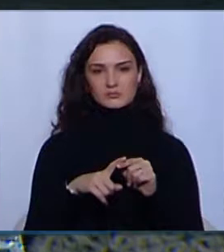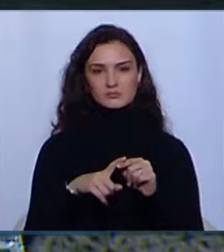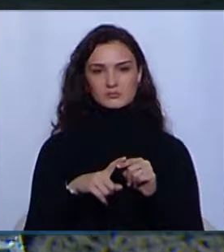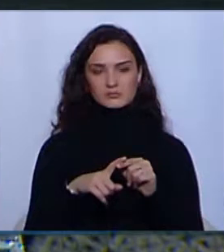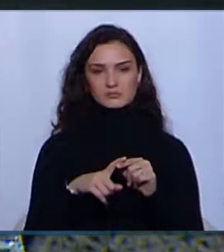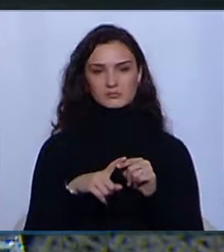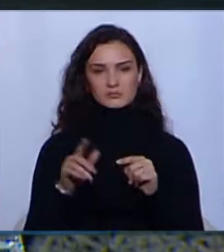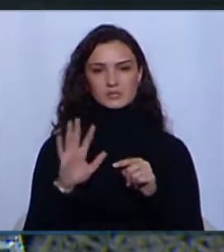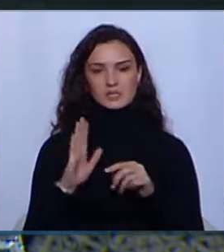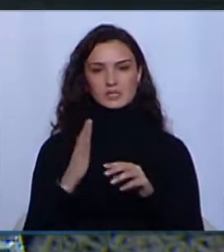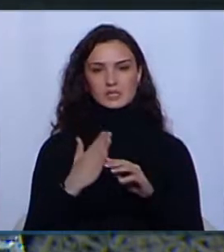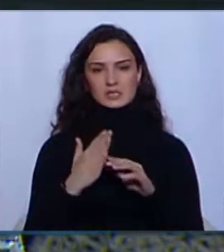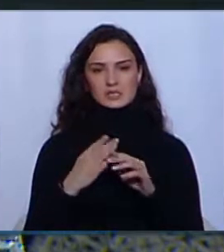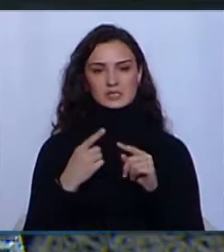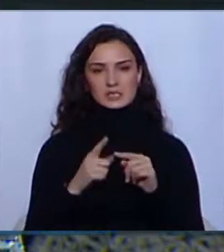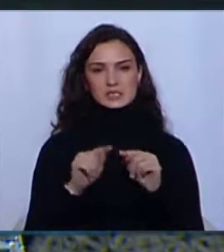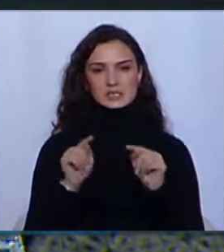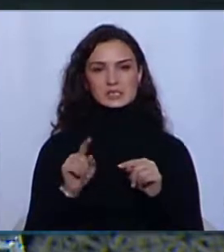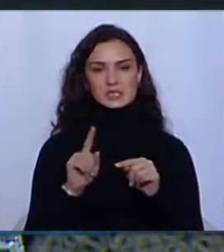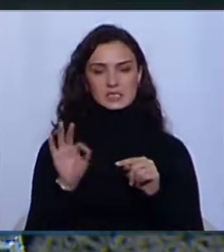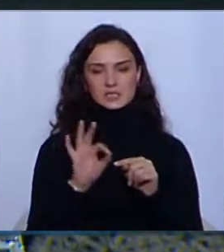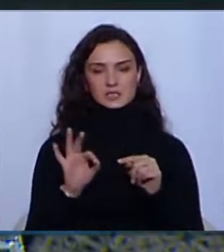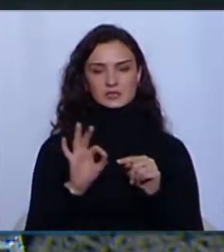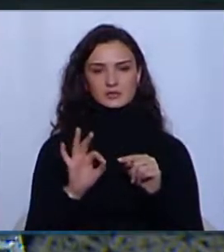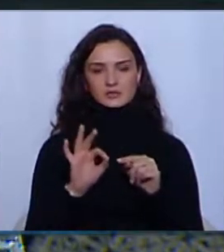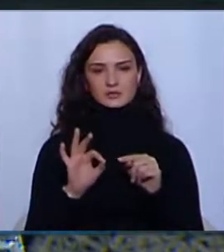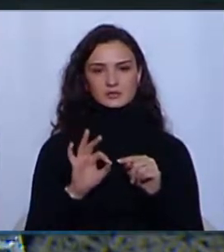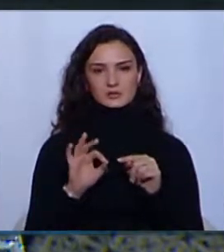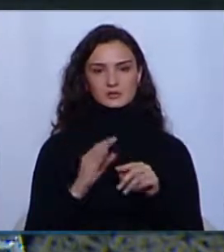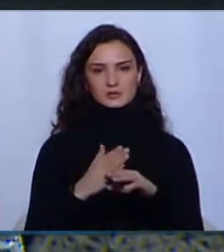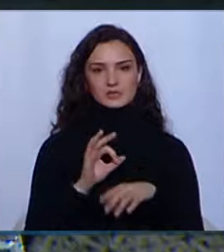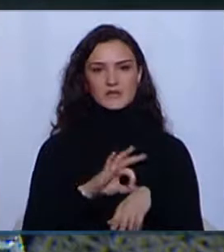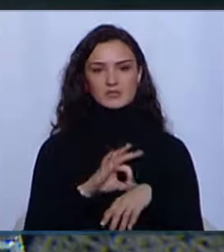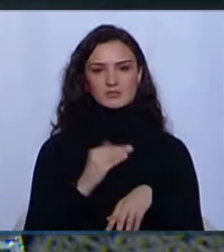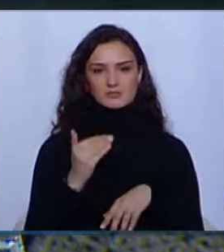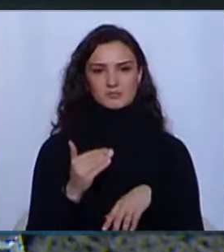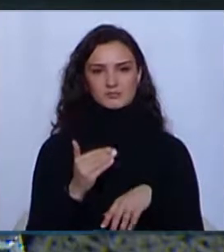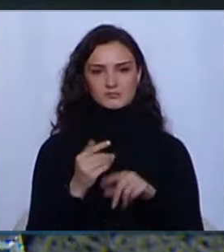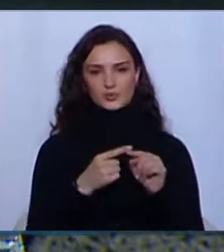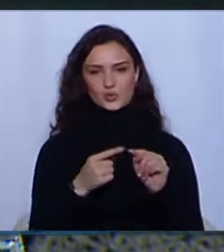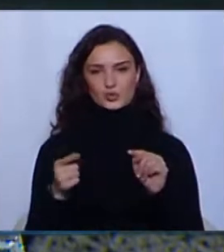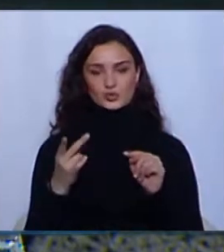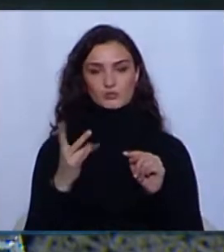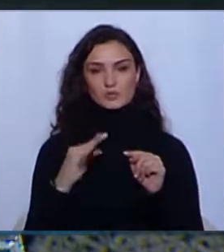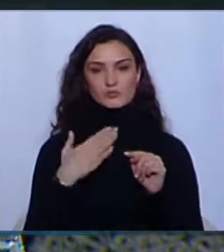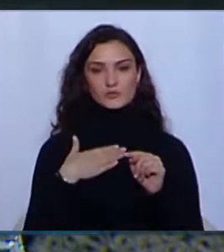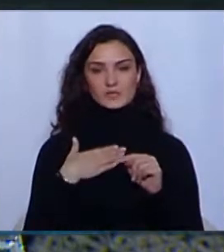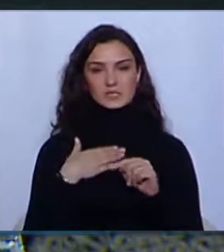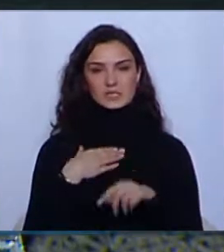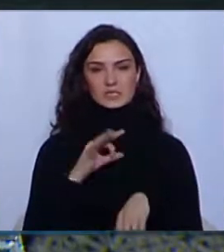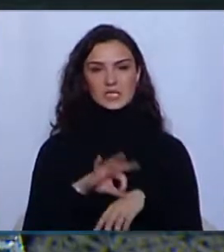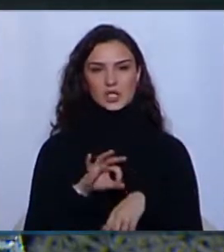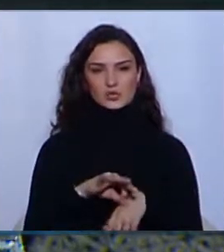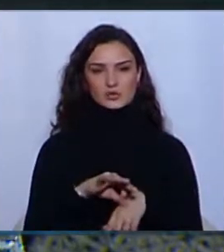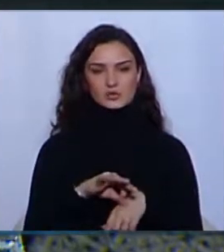არ წარმოადგენს იმ ამოსავალ წერტილს, რაზეც არის დაფუძნებული დაავადების პროგნოზი მაგალითად. მაგრამ ჩვენი დიაგნოზი